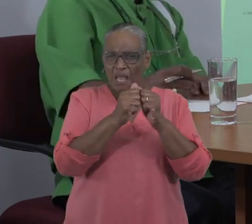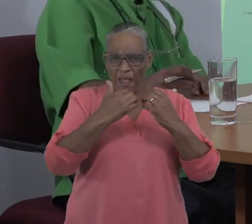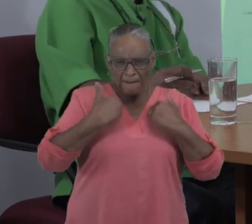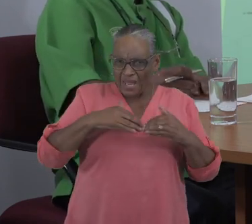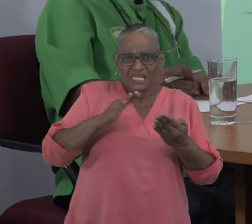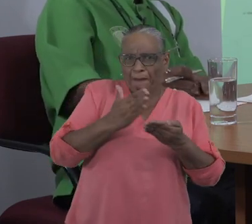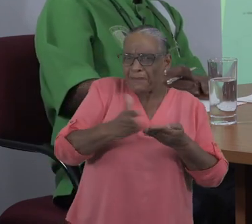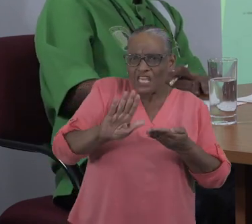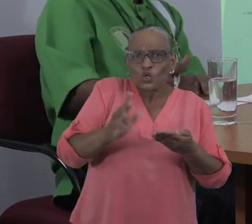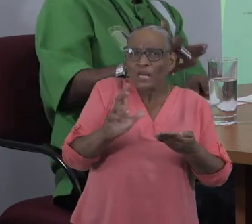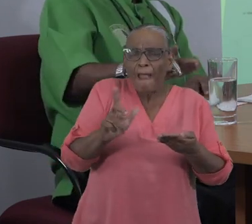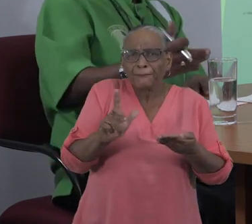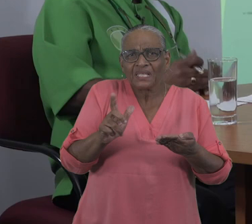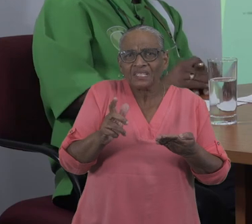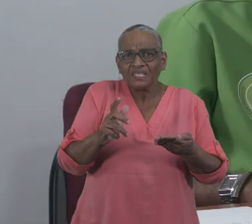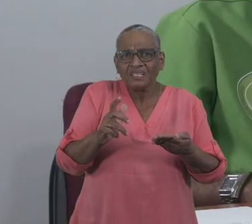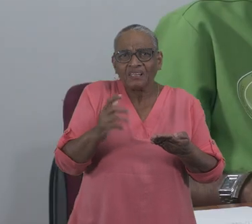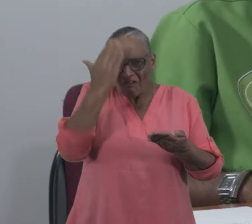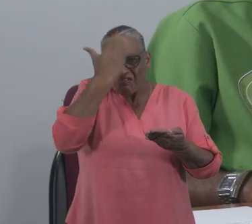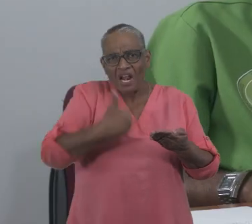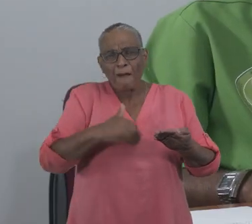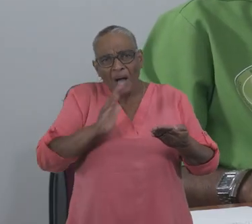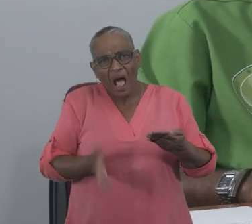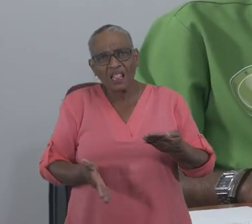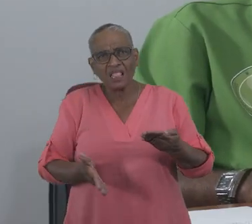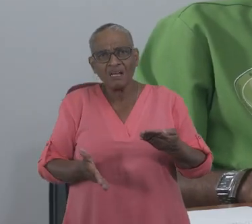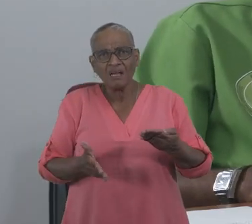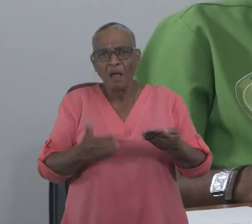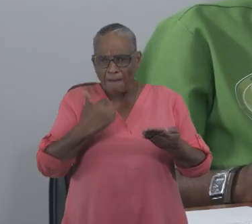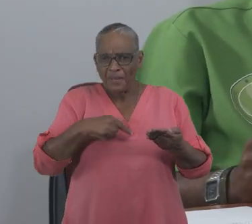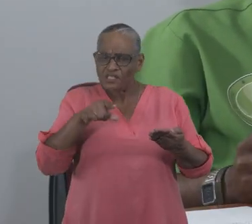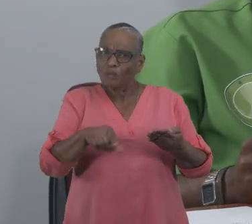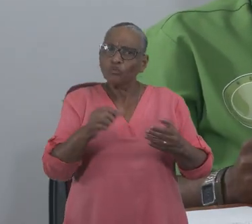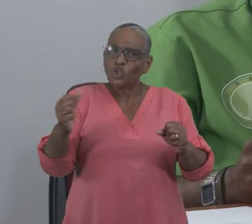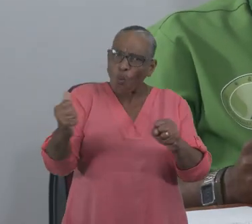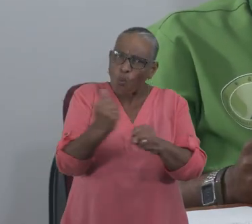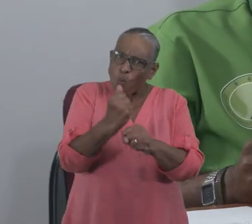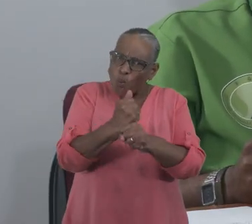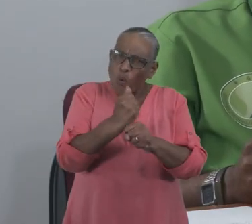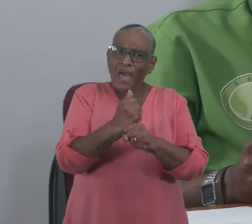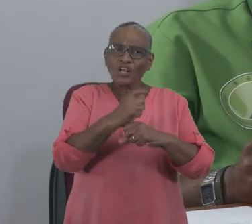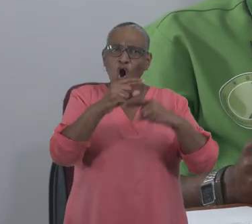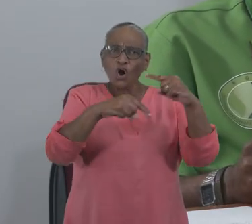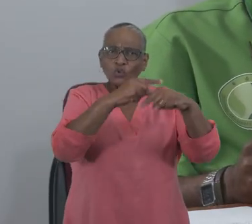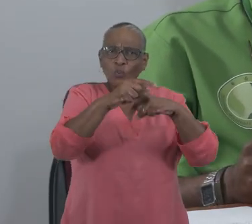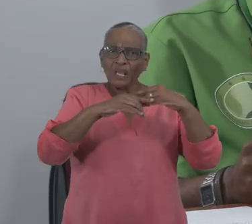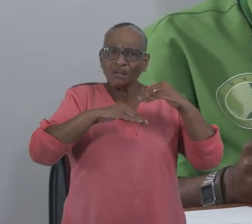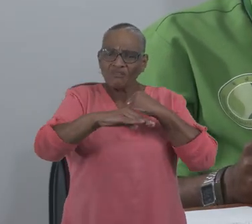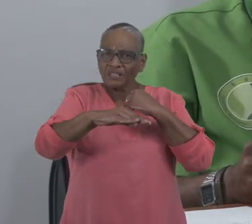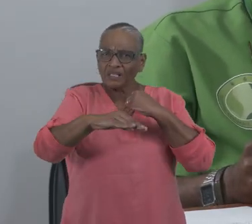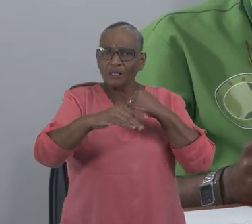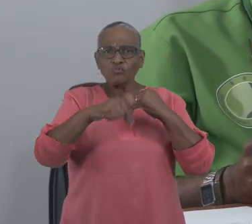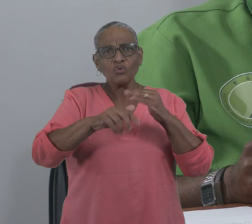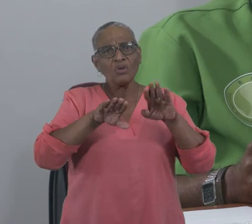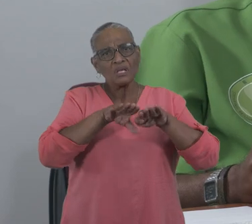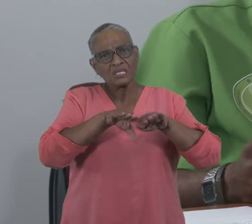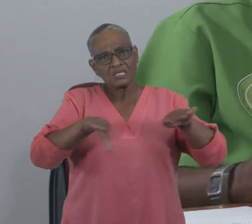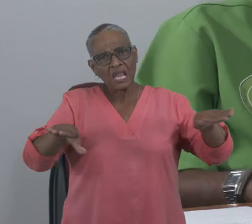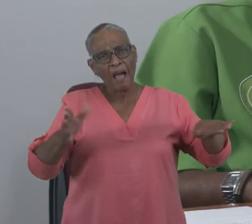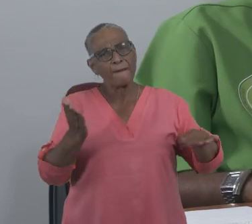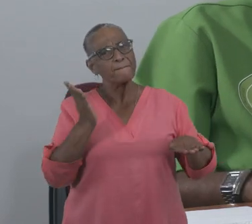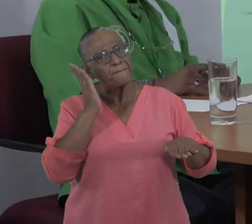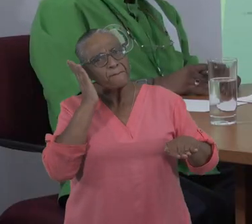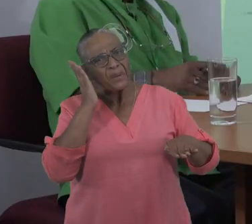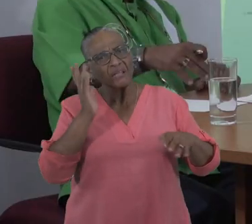nog voordat mensen met pensioen gaan. Dus mensen die moeten bijdragen aan de ontwikkeling van het land, liggen in een bed